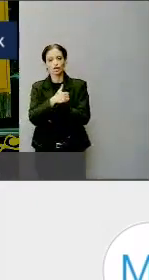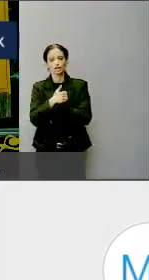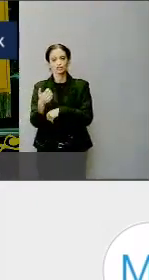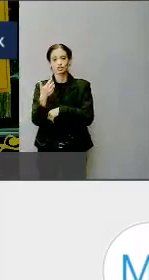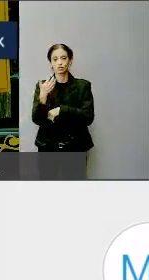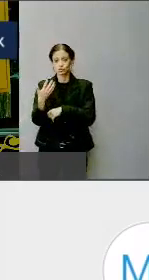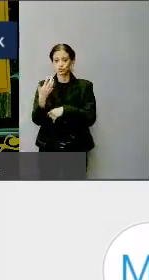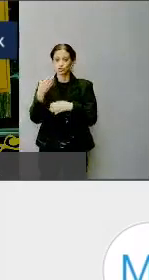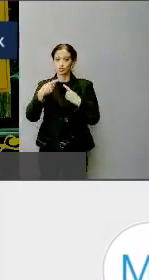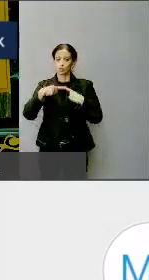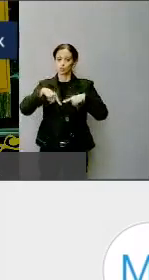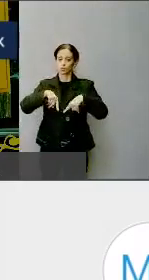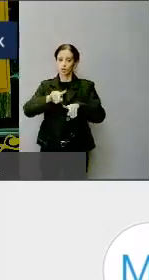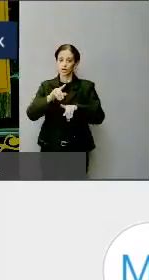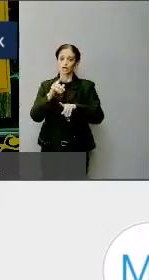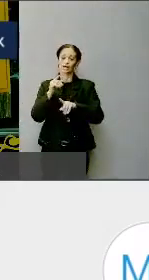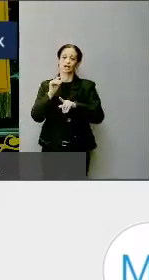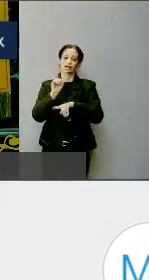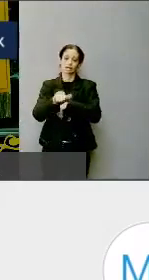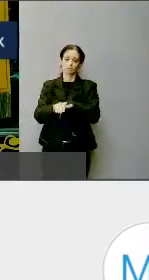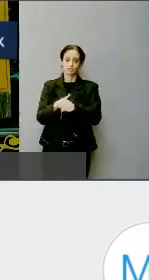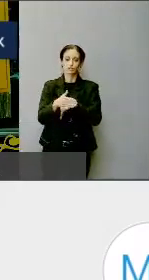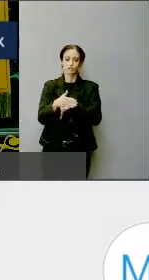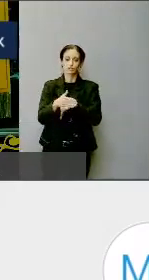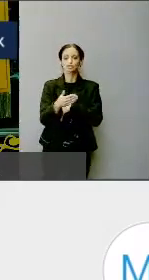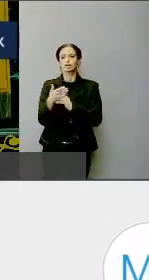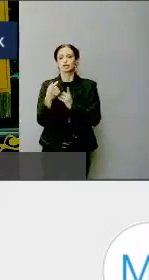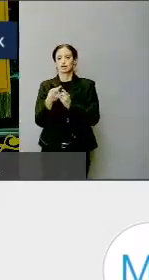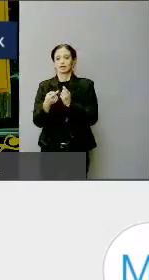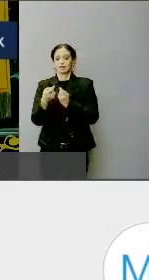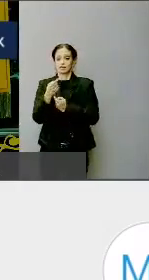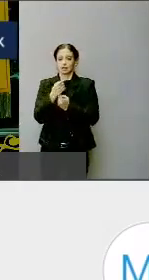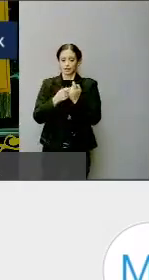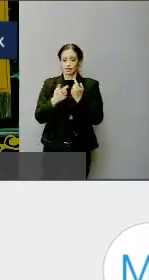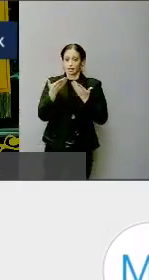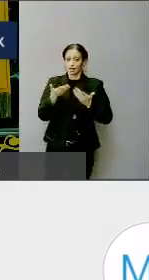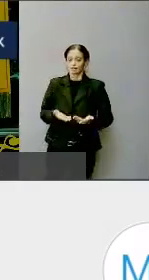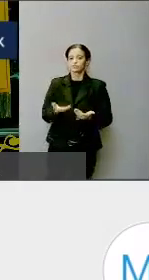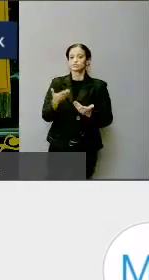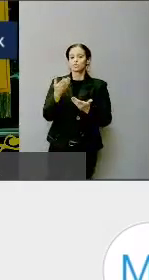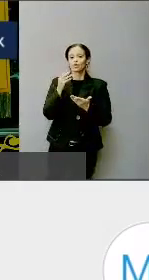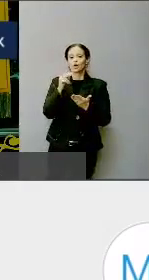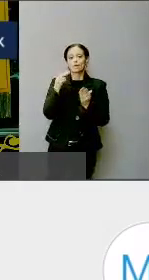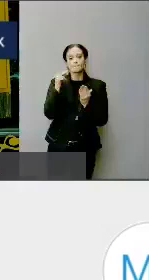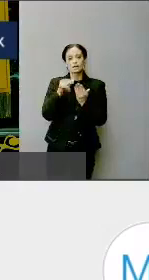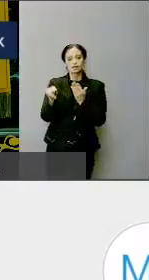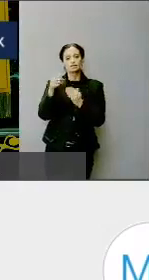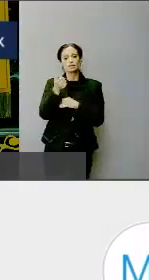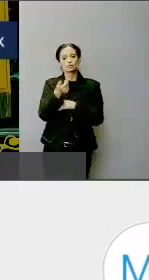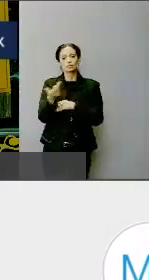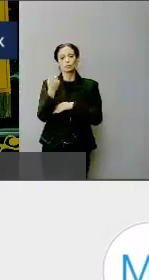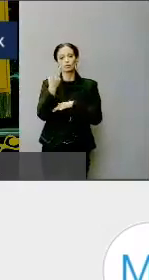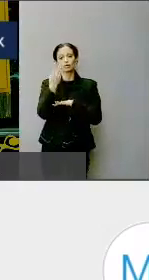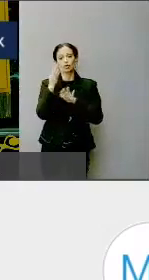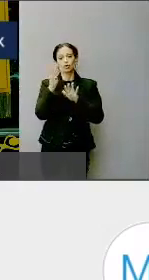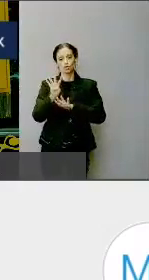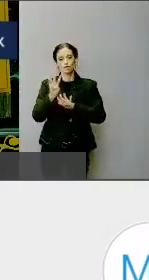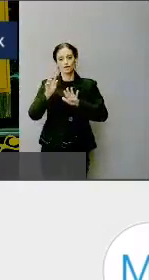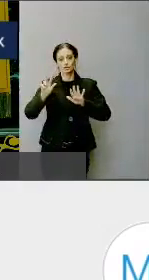respinge andando a ritroso e il momento dell'emendamento numero 98